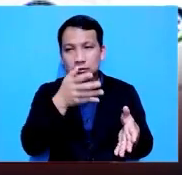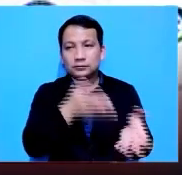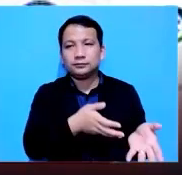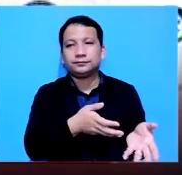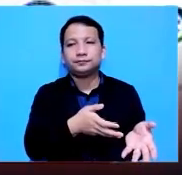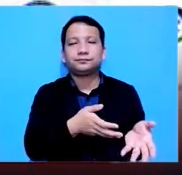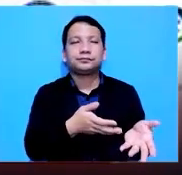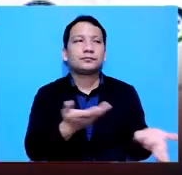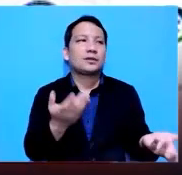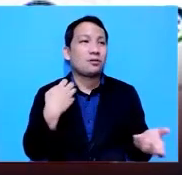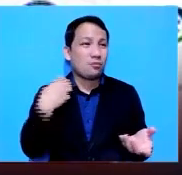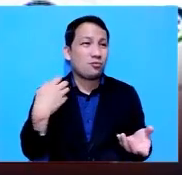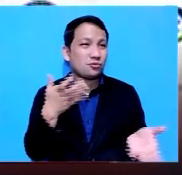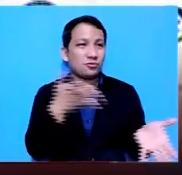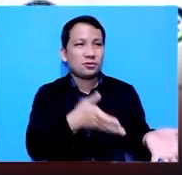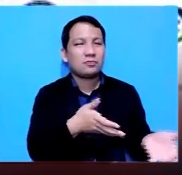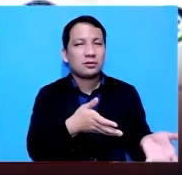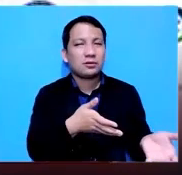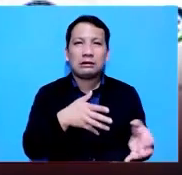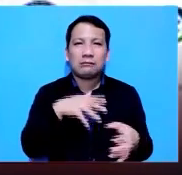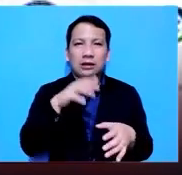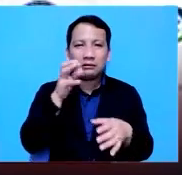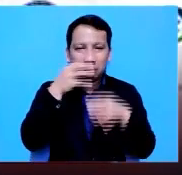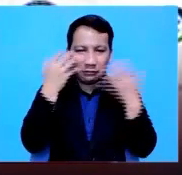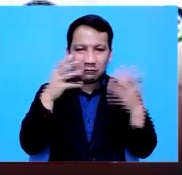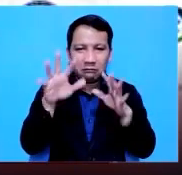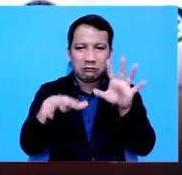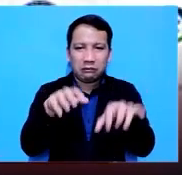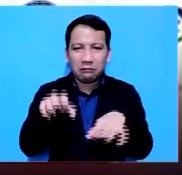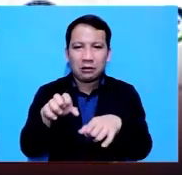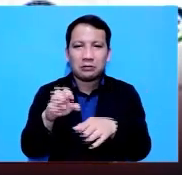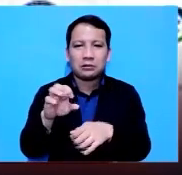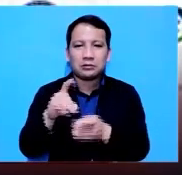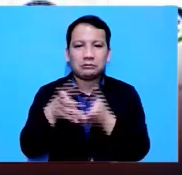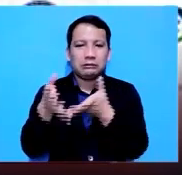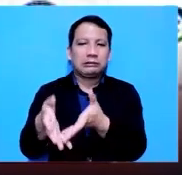umalis, para siyang pusa daw, raso na iniwan lang doon.